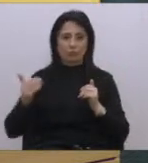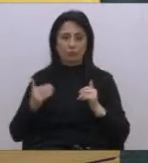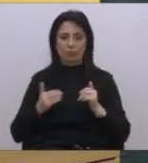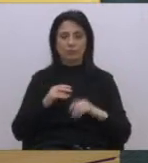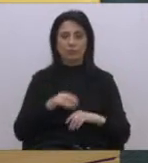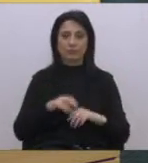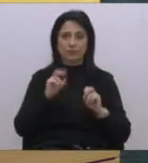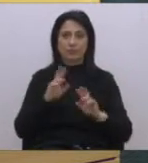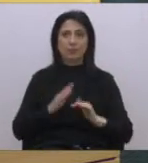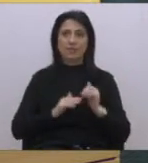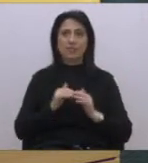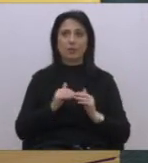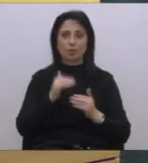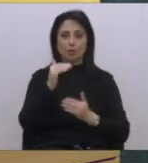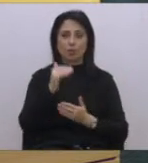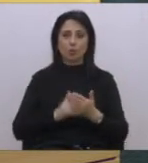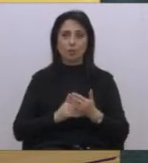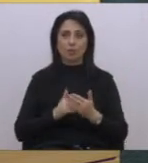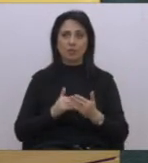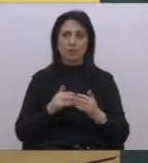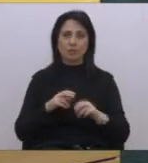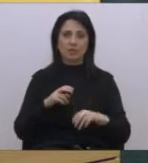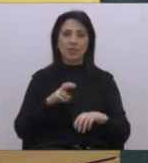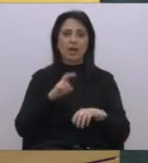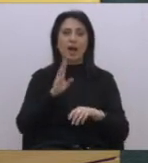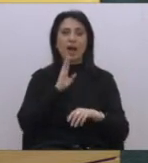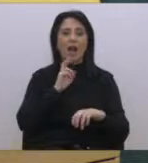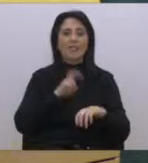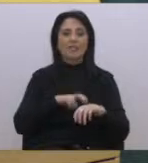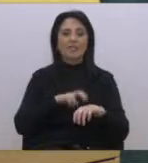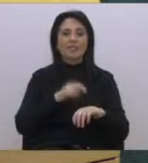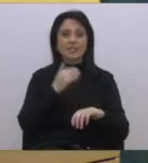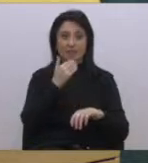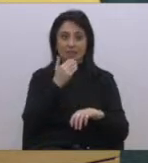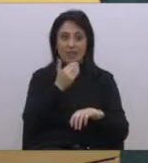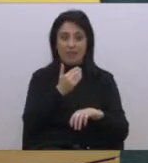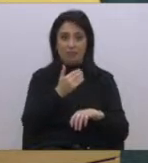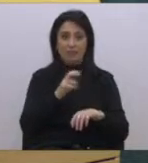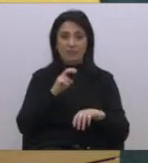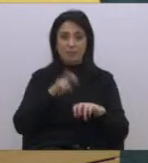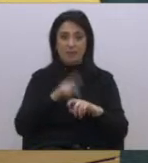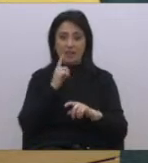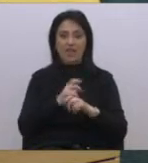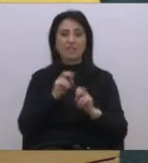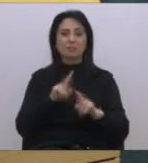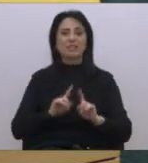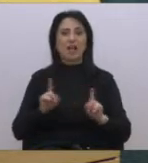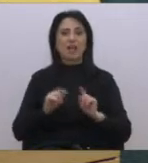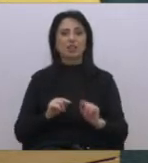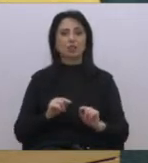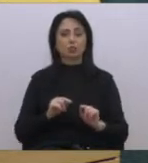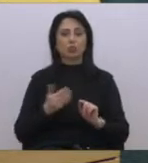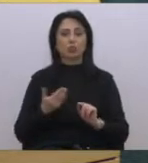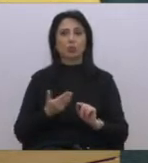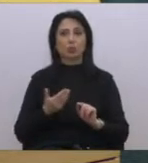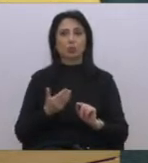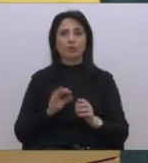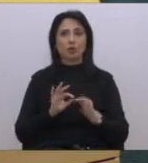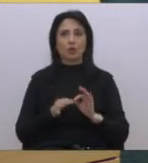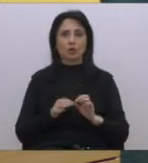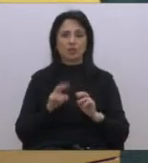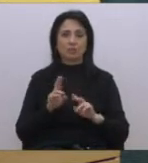საექთნო სპეციალობების ნუსხა. Მიანი ექთანი თავისთავად უკვე არის სპეციალიზირებული ექთანი და განიხილება როგორც